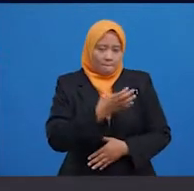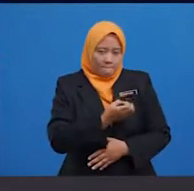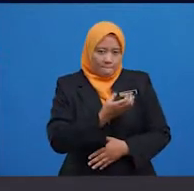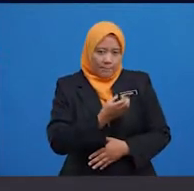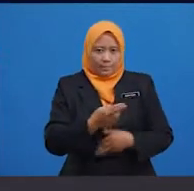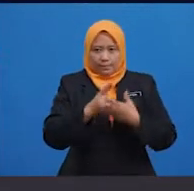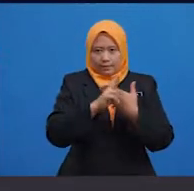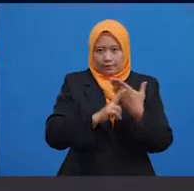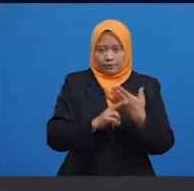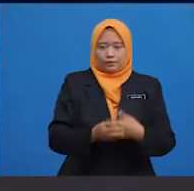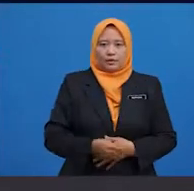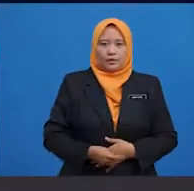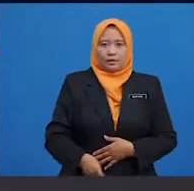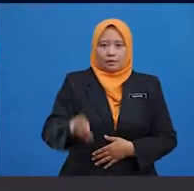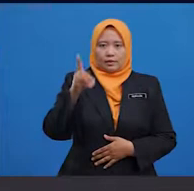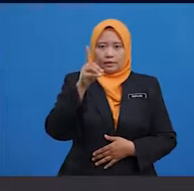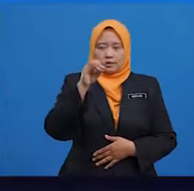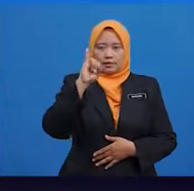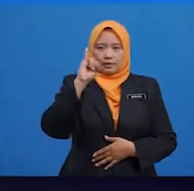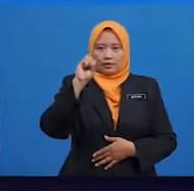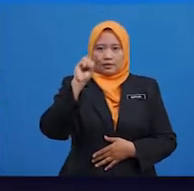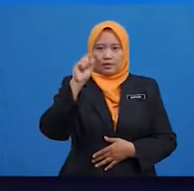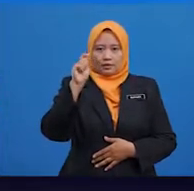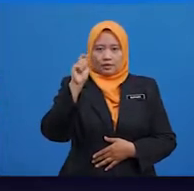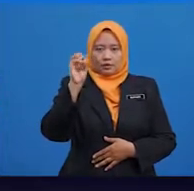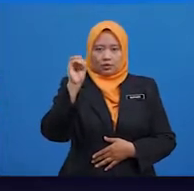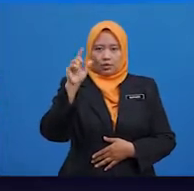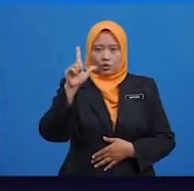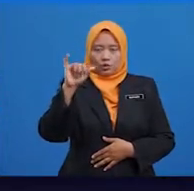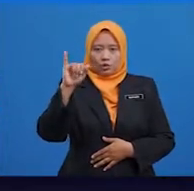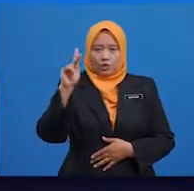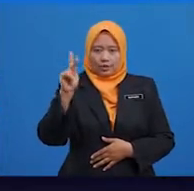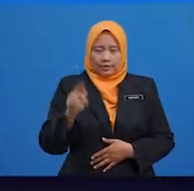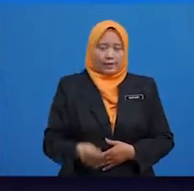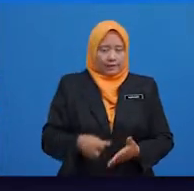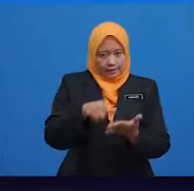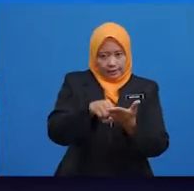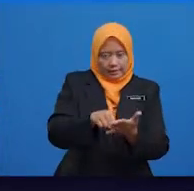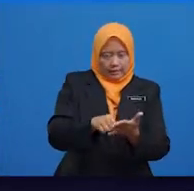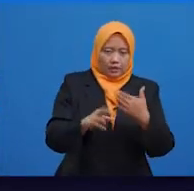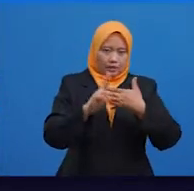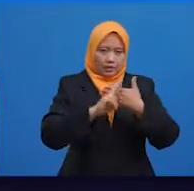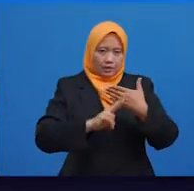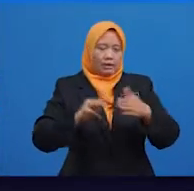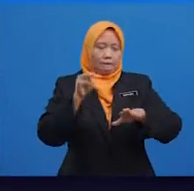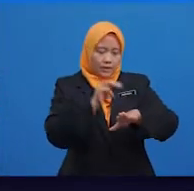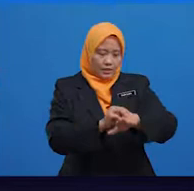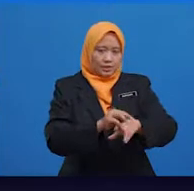tekanan darah sewaktu jantung rehat. Tekanan darah diukur menggunakan alat yang